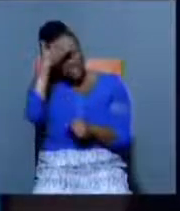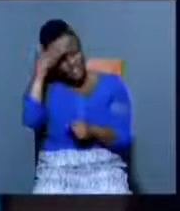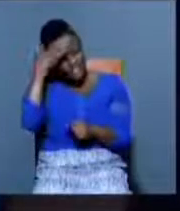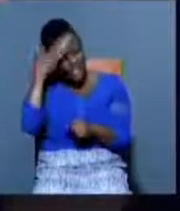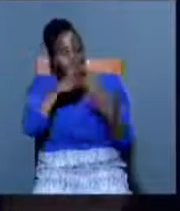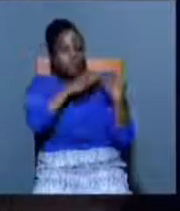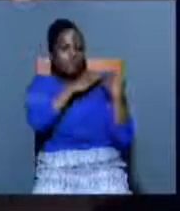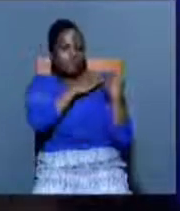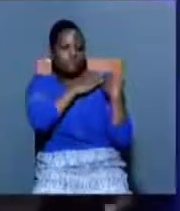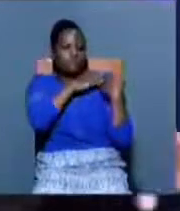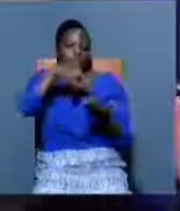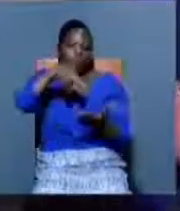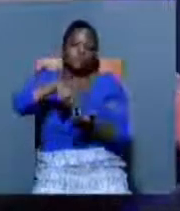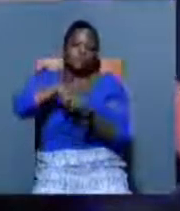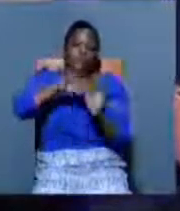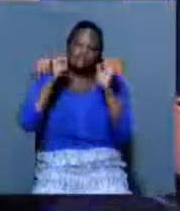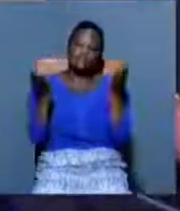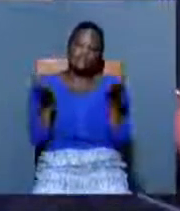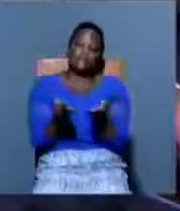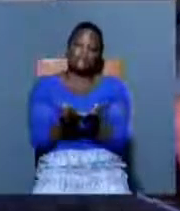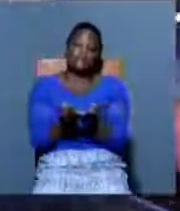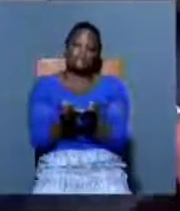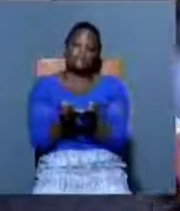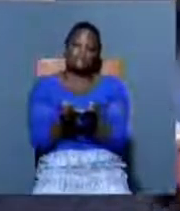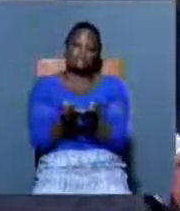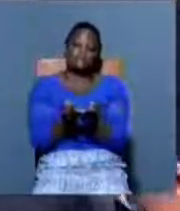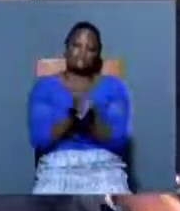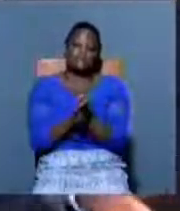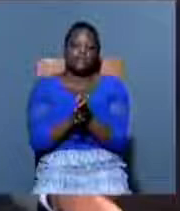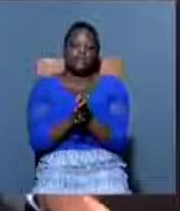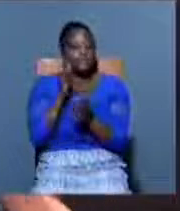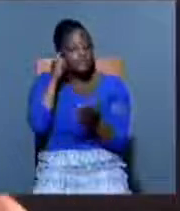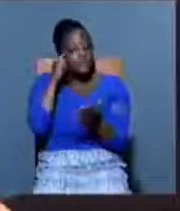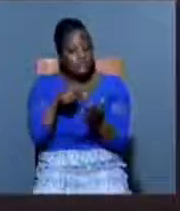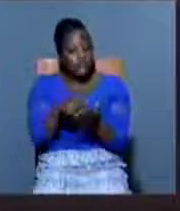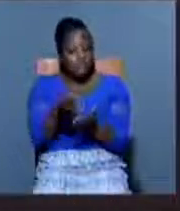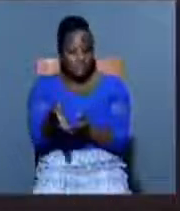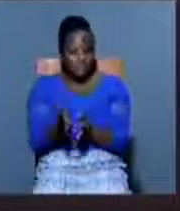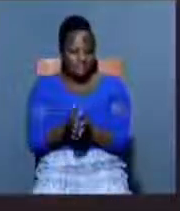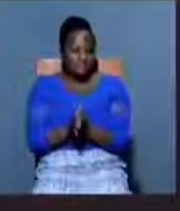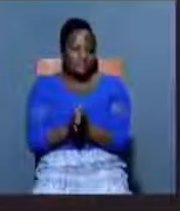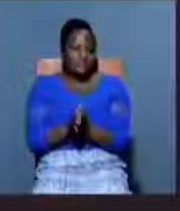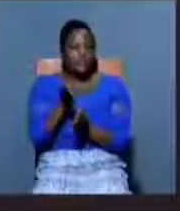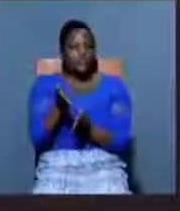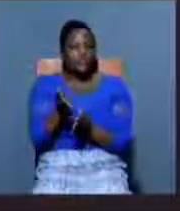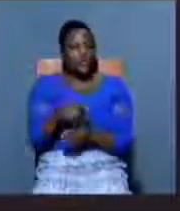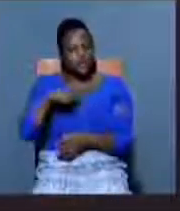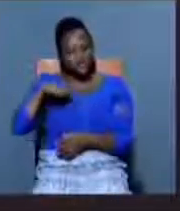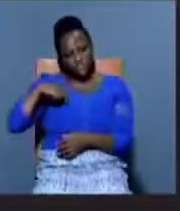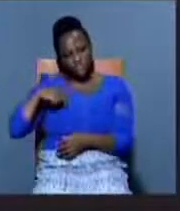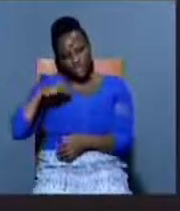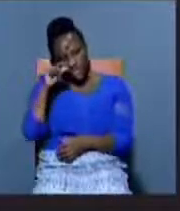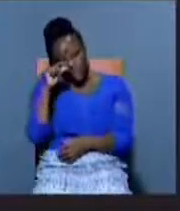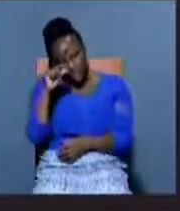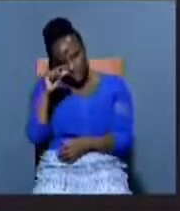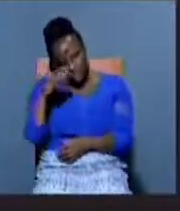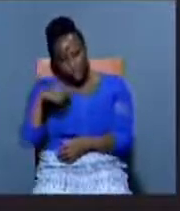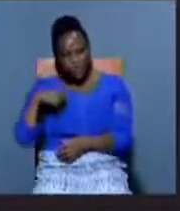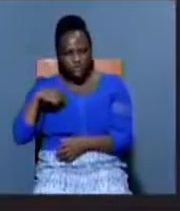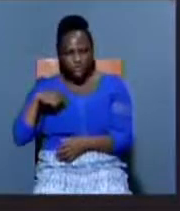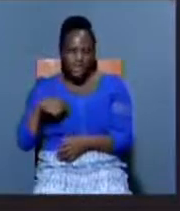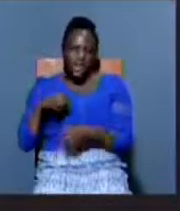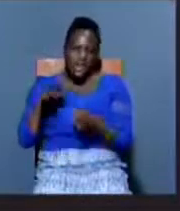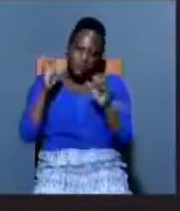wajibu wa kusimamia familia. Nikiwa na maana hii, uwe na mshahara mdogo, uwe na